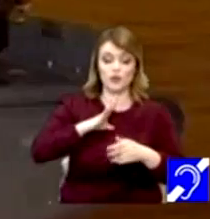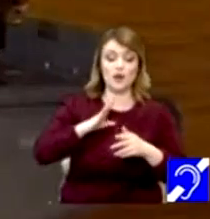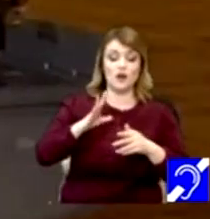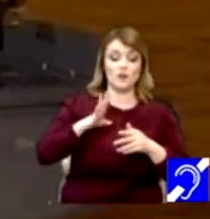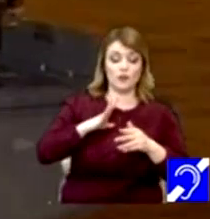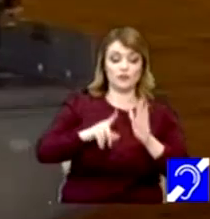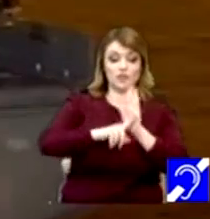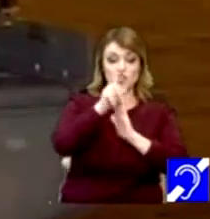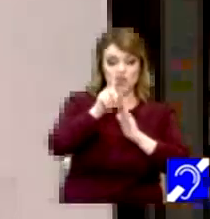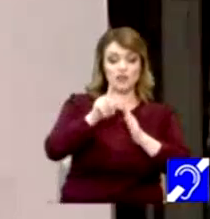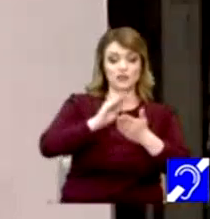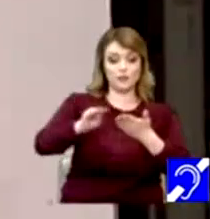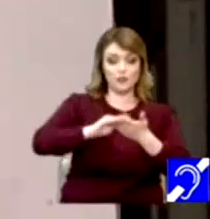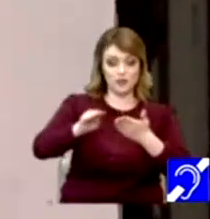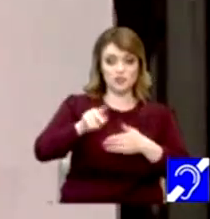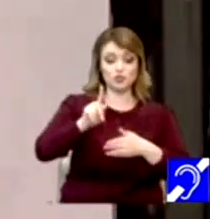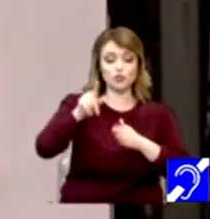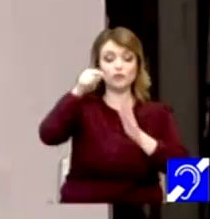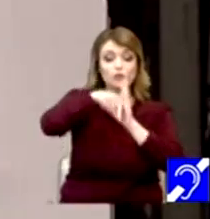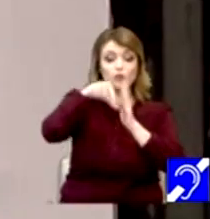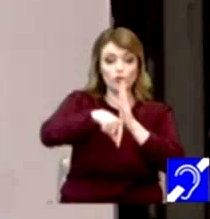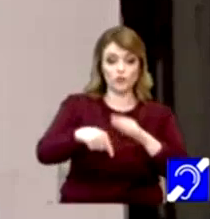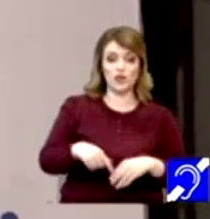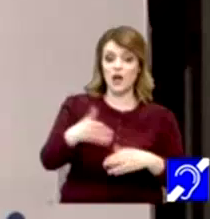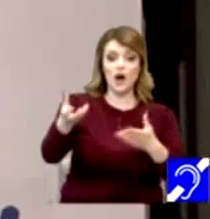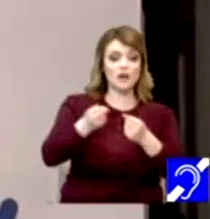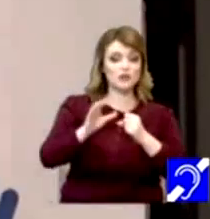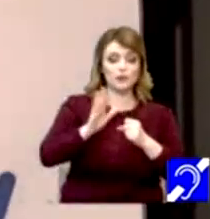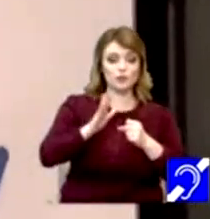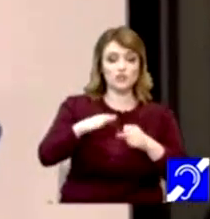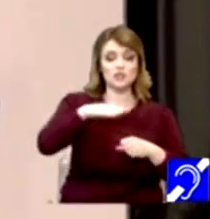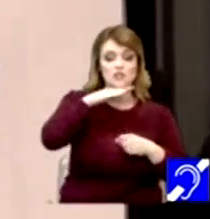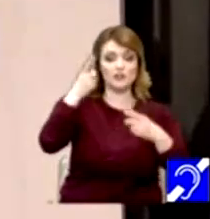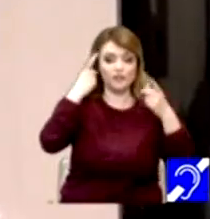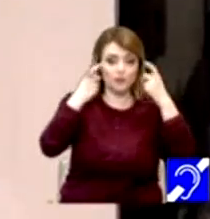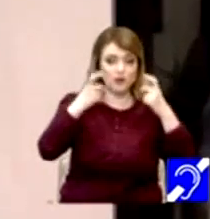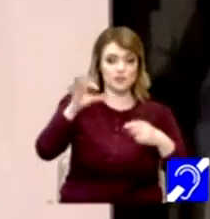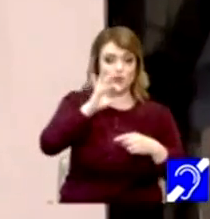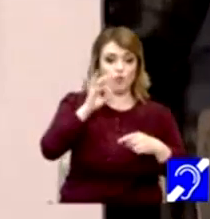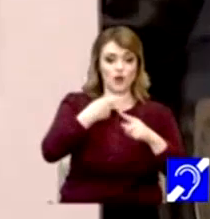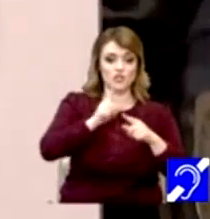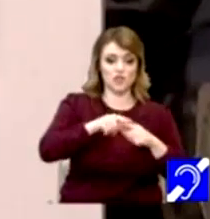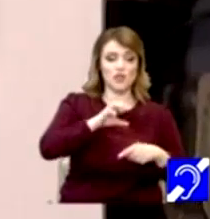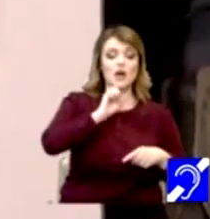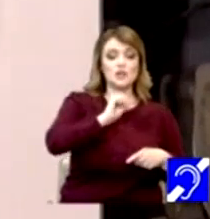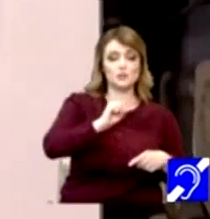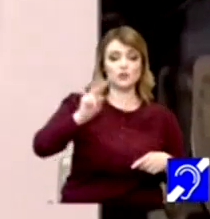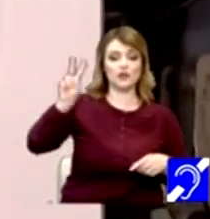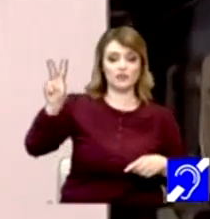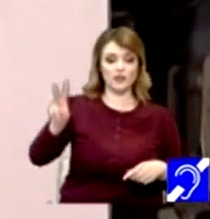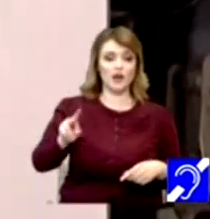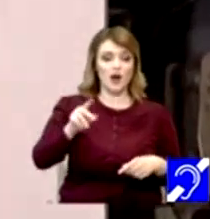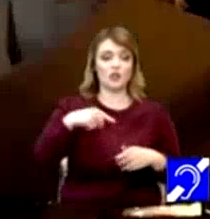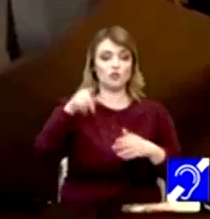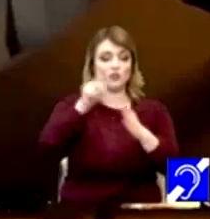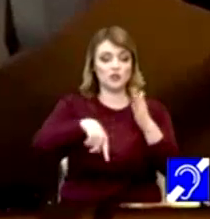Reglementare a Medicamentelor. Specialiștii slovaci spun că nu au primit suficiente informații despre Sputnik V pentru a evalua beneficiile și riscurile